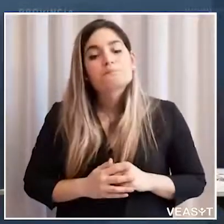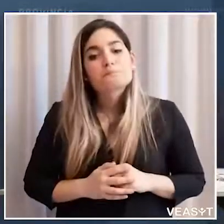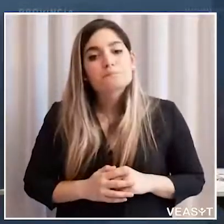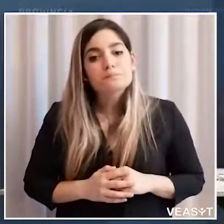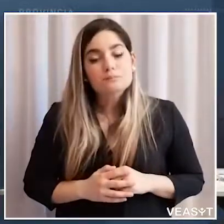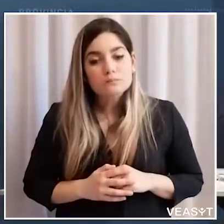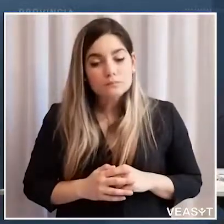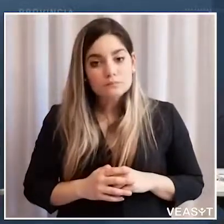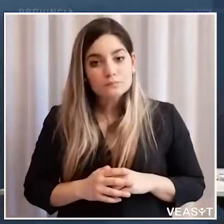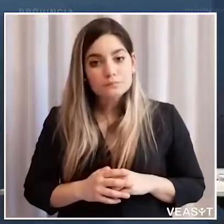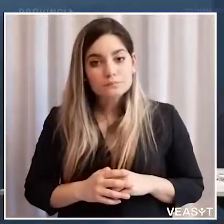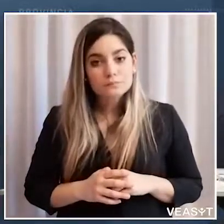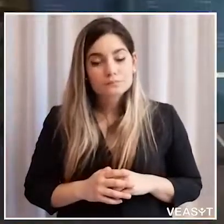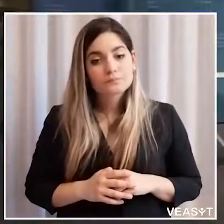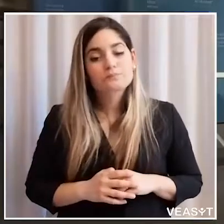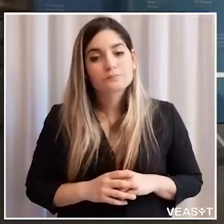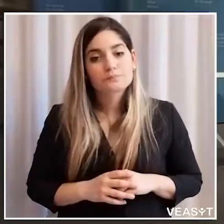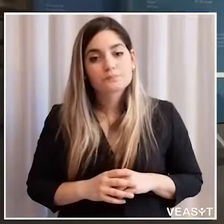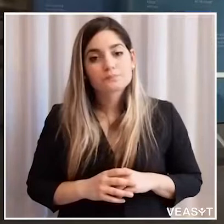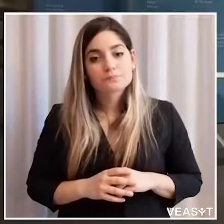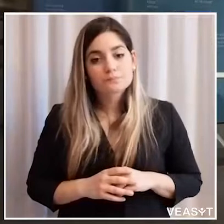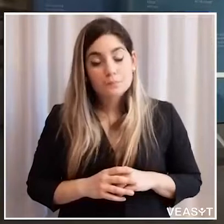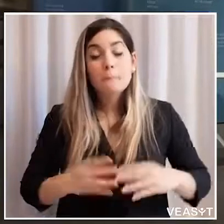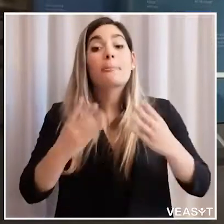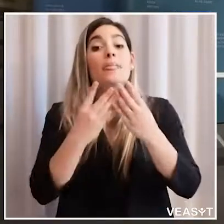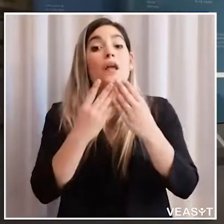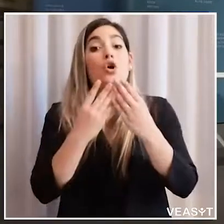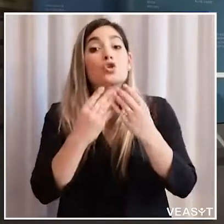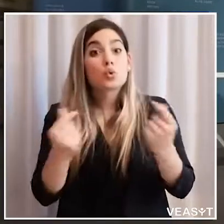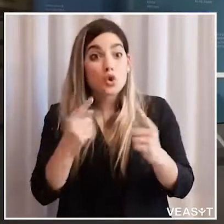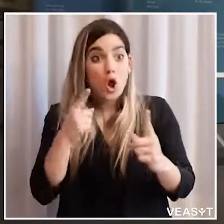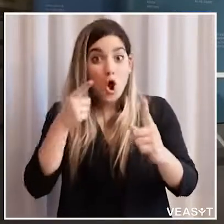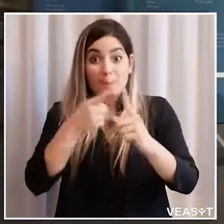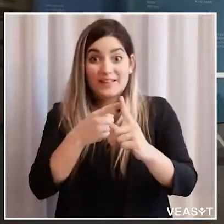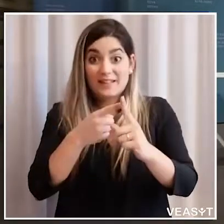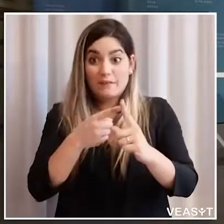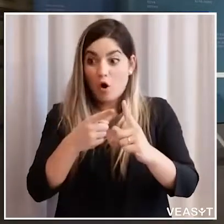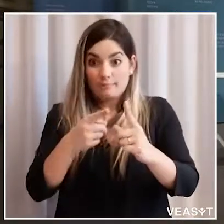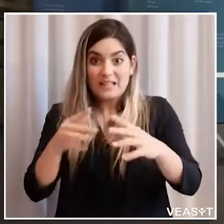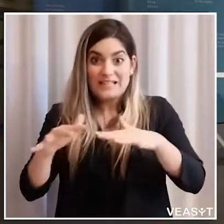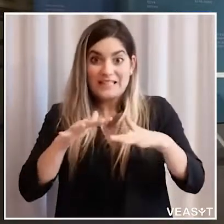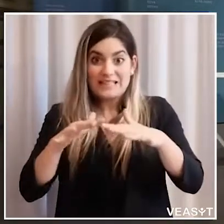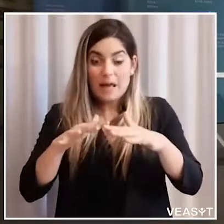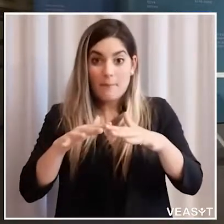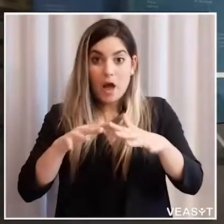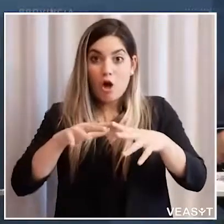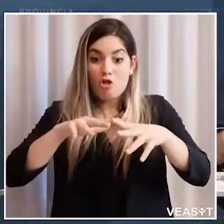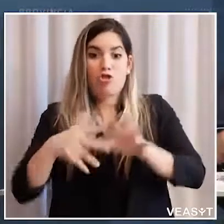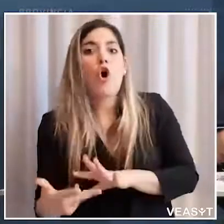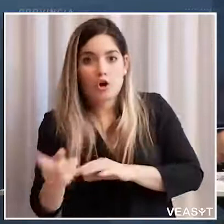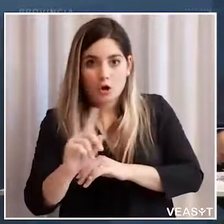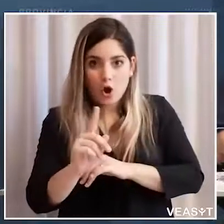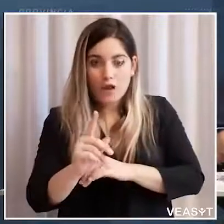stato questo mantenimento questa soluzione per non aveva il colasso è anche stato